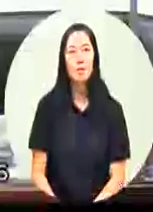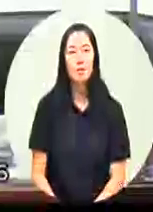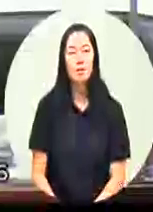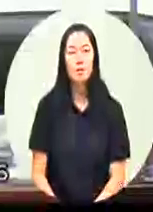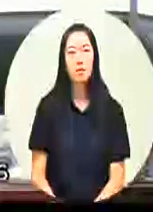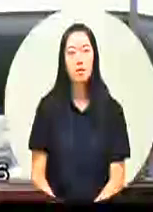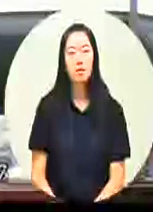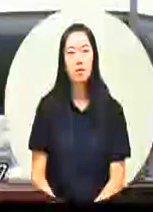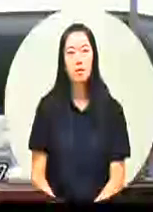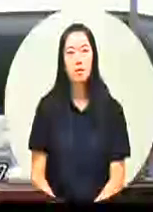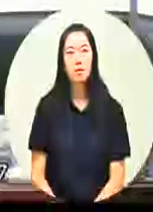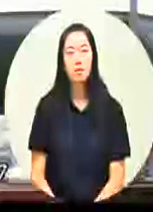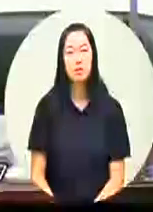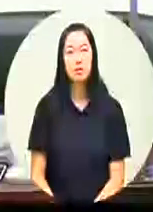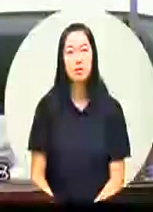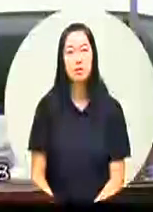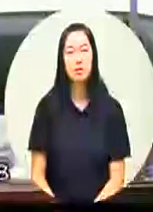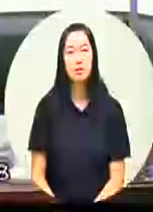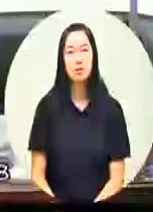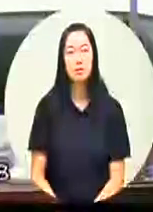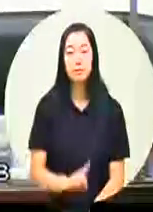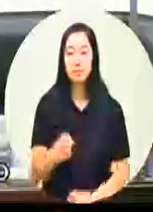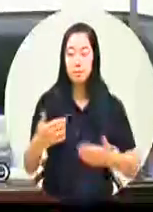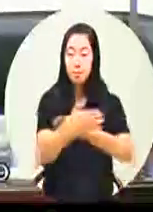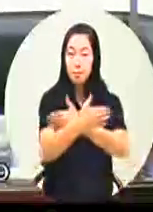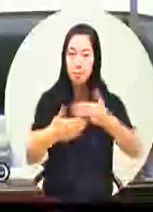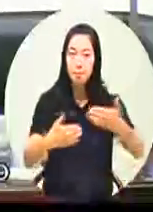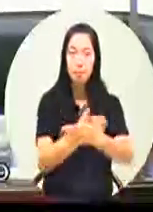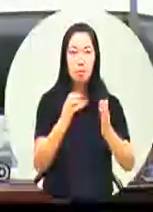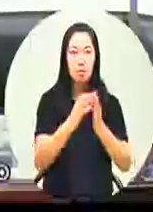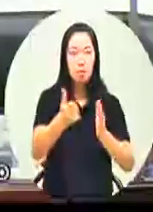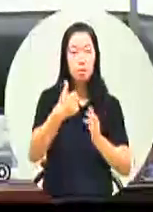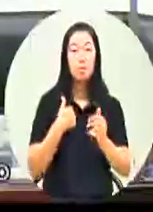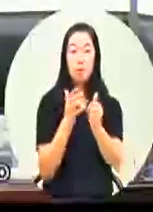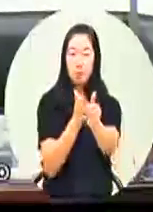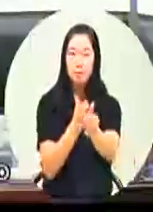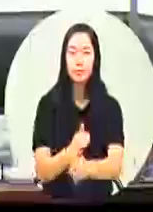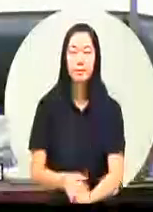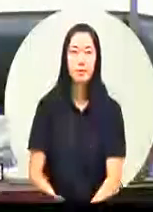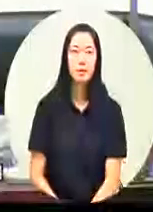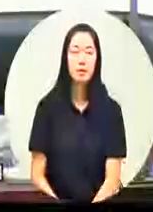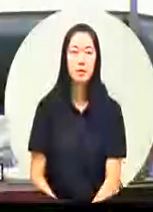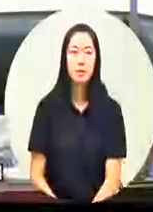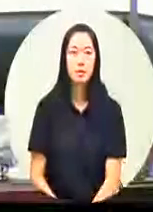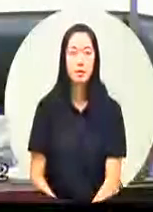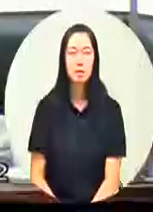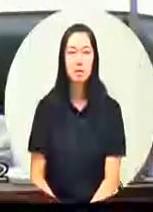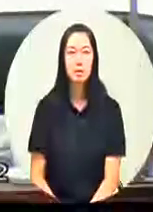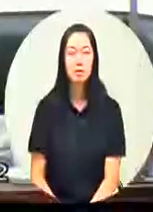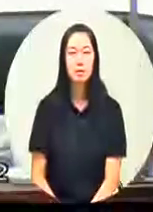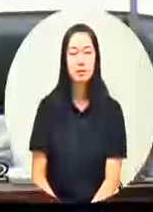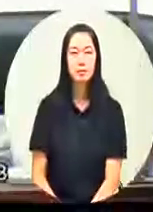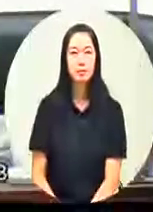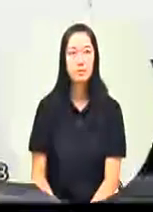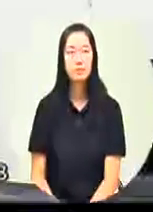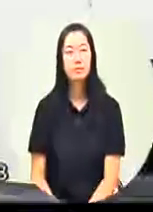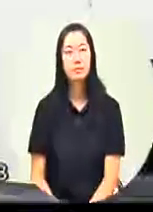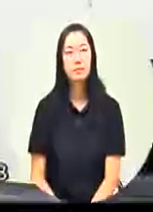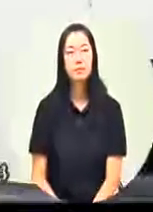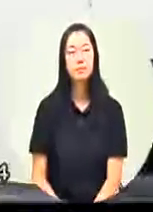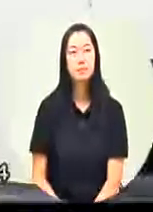啊哈。啊，请坐。再来交通局哈，交通局，局长你应该看哦，照